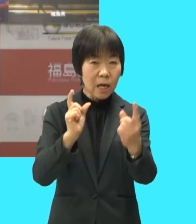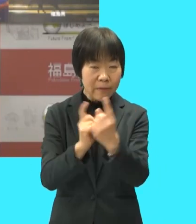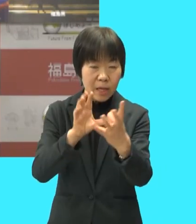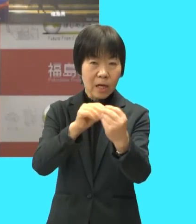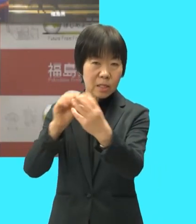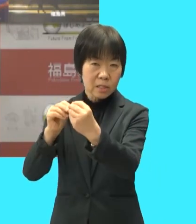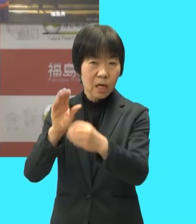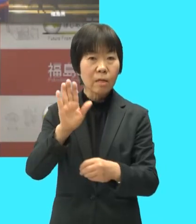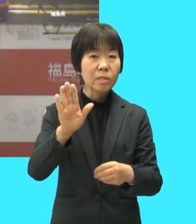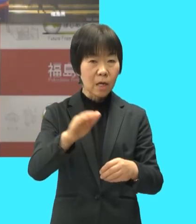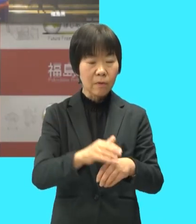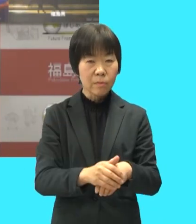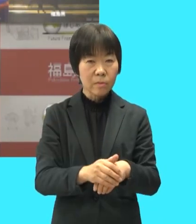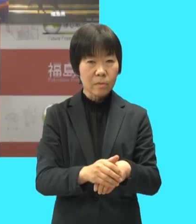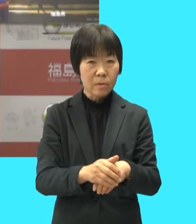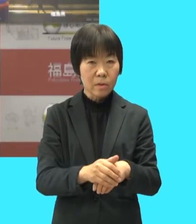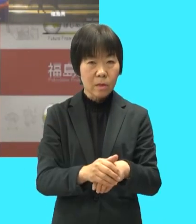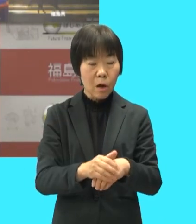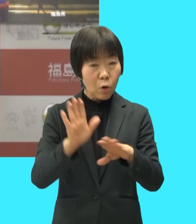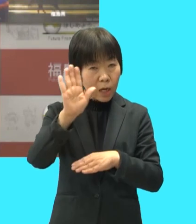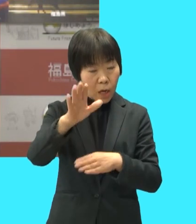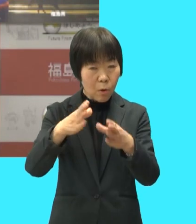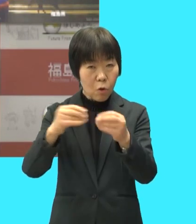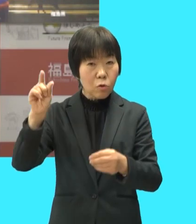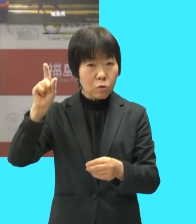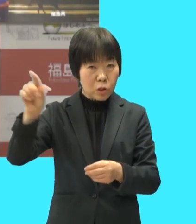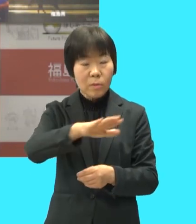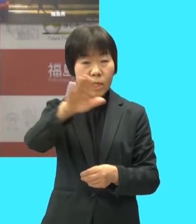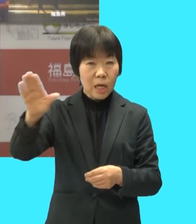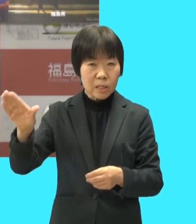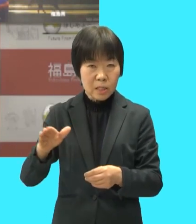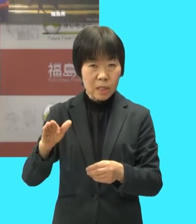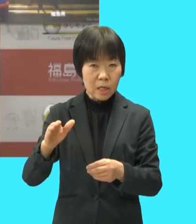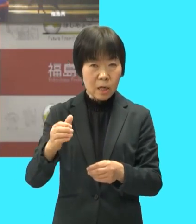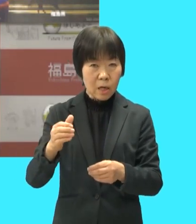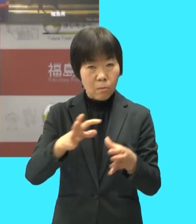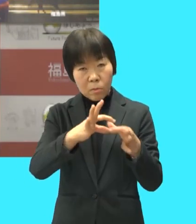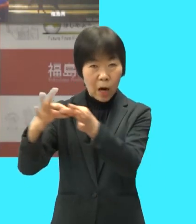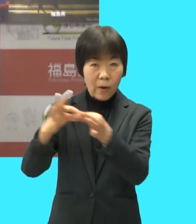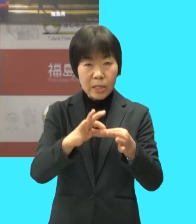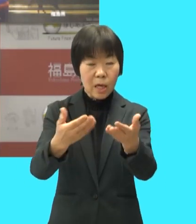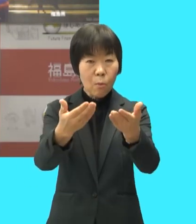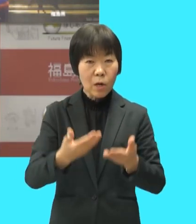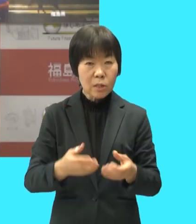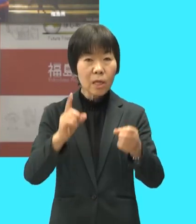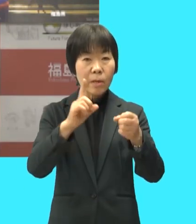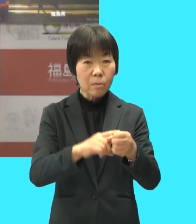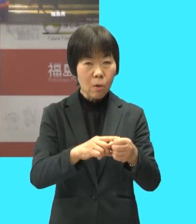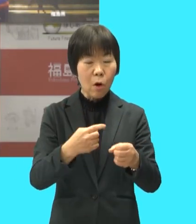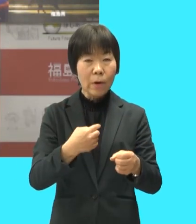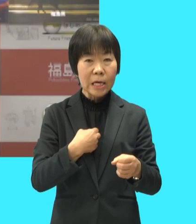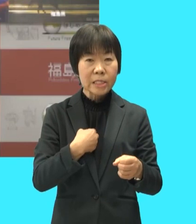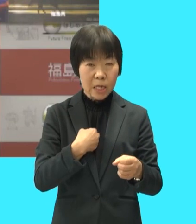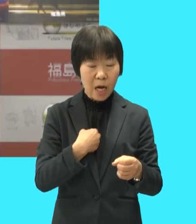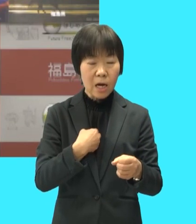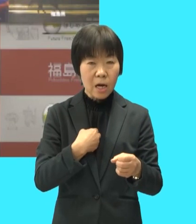ました。これからも国の皆さんにより強く関わっていただくためにも、知事自身が機会があ